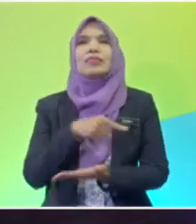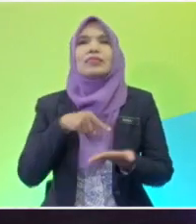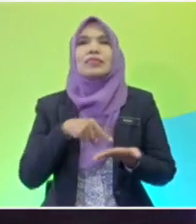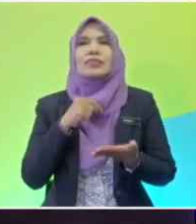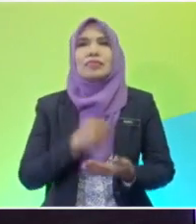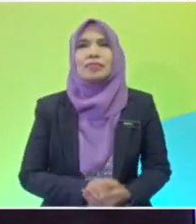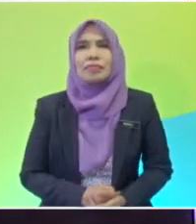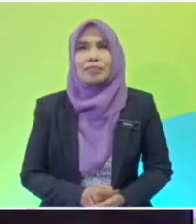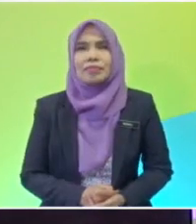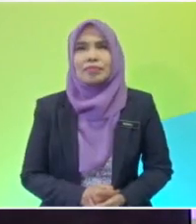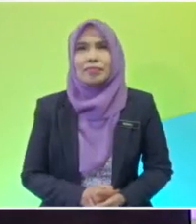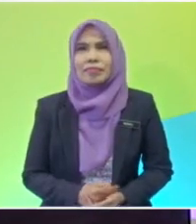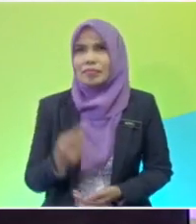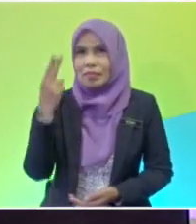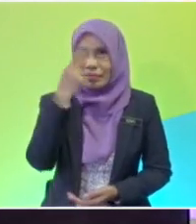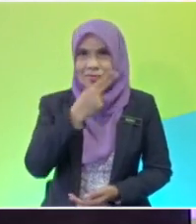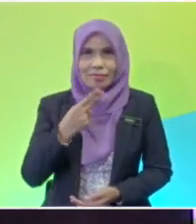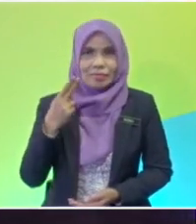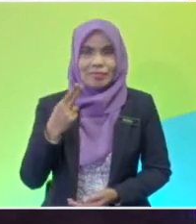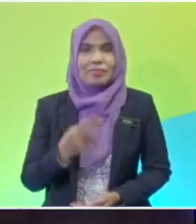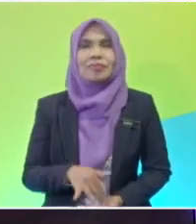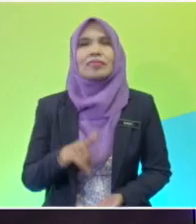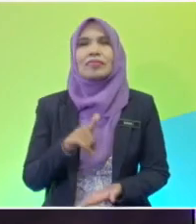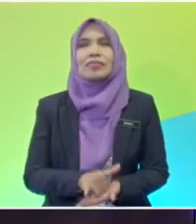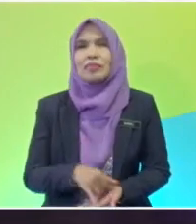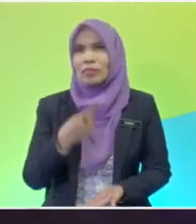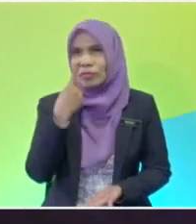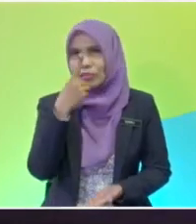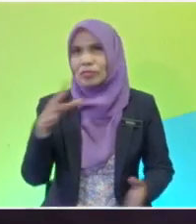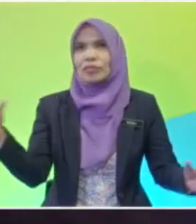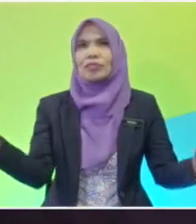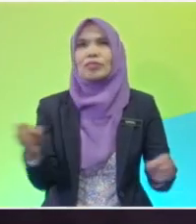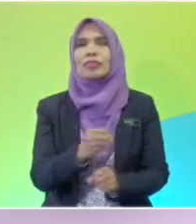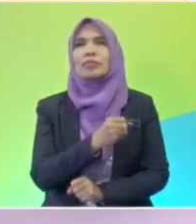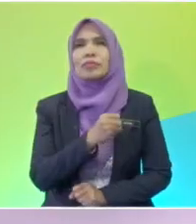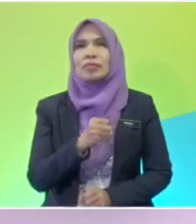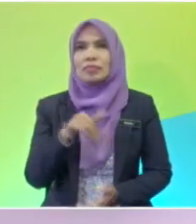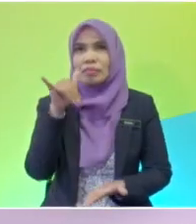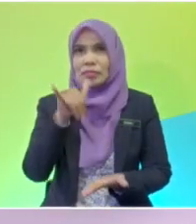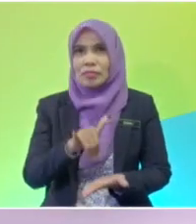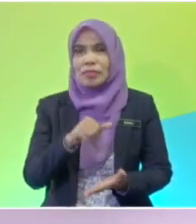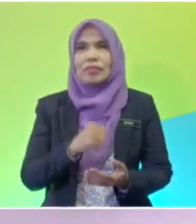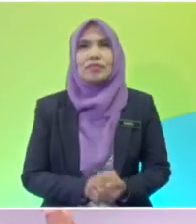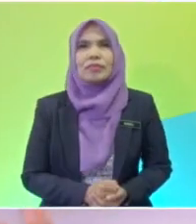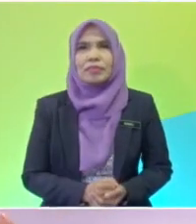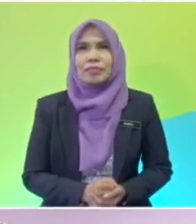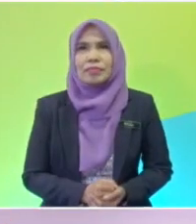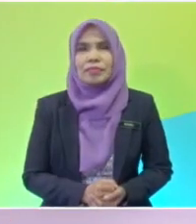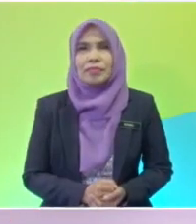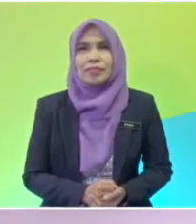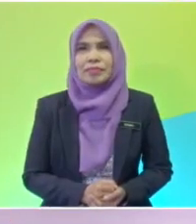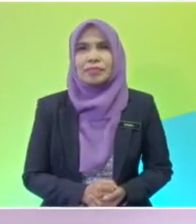handsome itu mungkin untuk kita dapat Keyakinan itu untuk kita dapatkan satu Baht